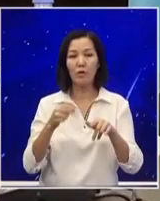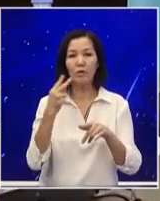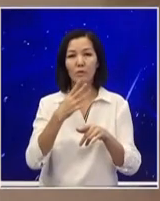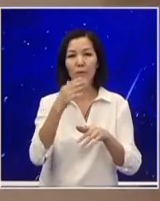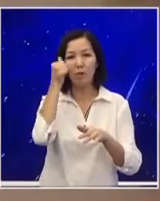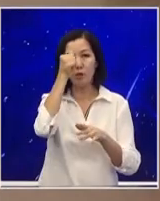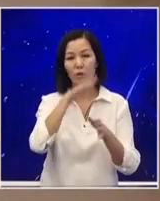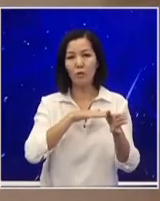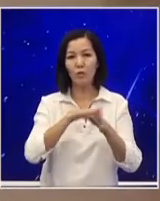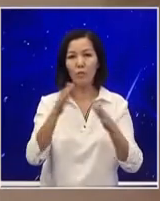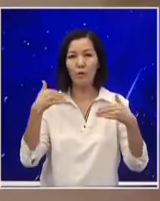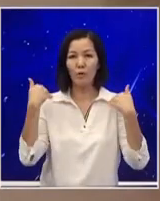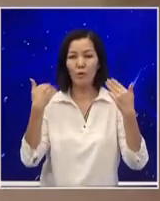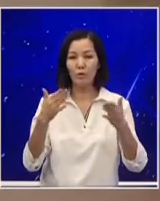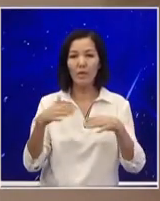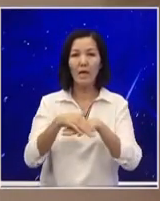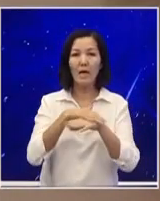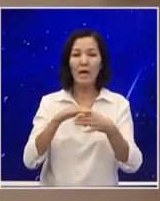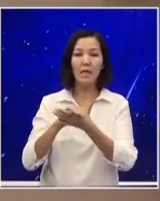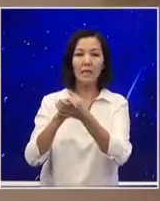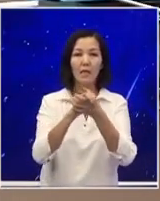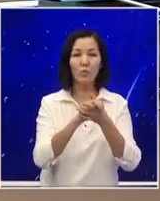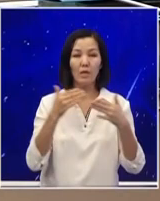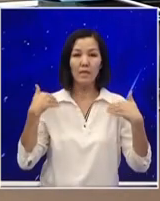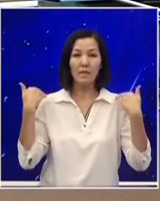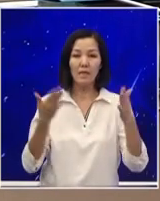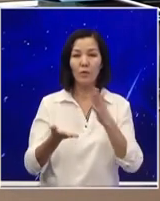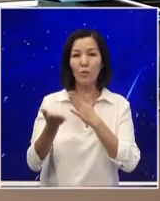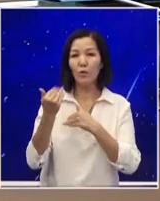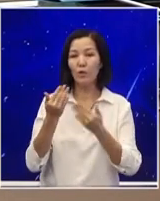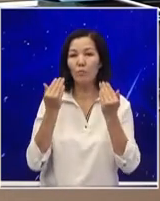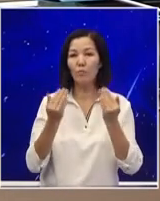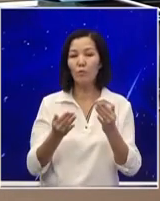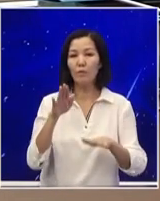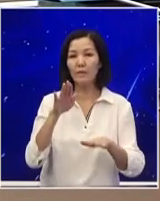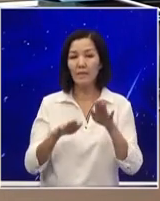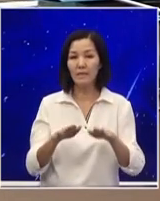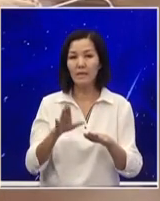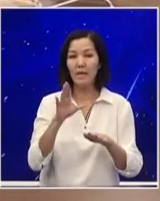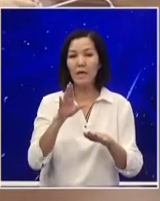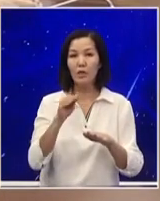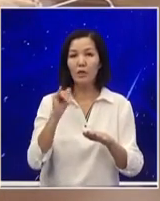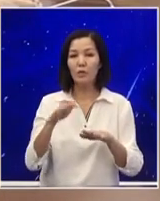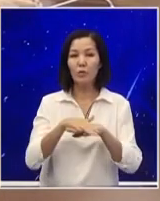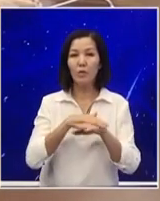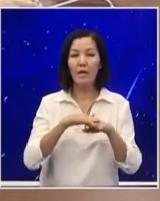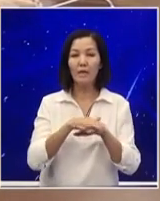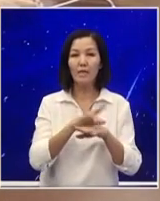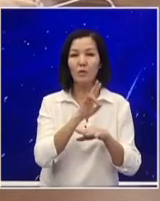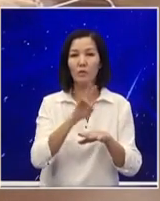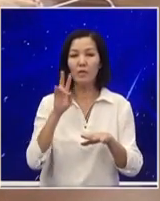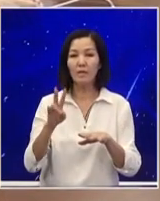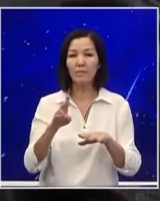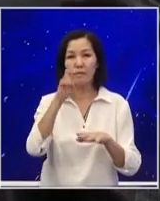толуымен құттықтады. Барша ел халқының татулығын тіледі. Өткен мен бүгінді салыстырды. Жетісу жұртының елбасы бағытын және